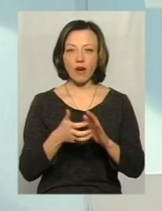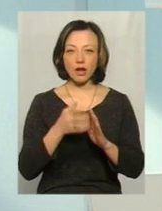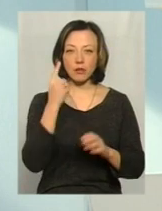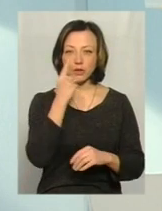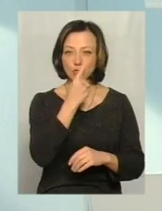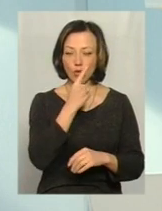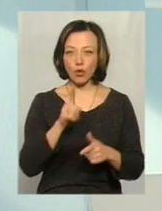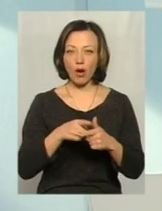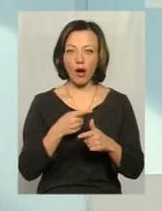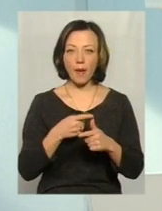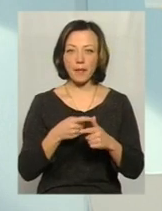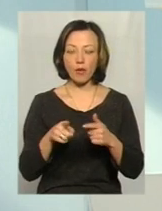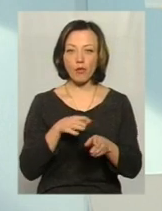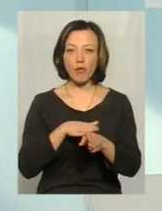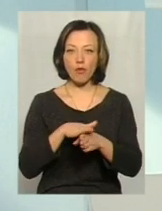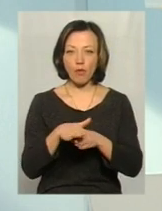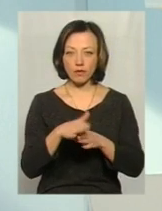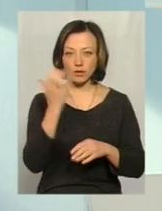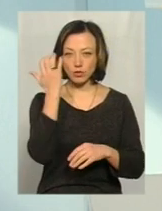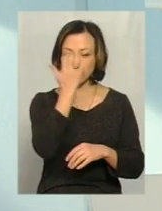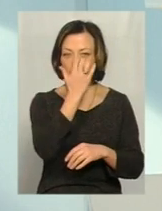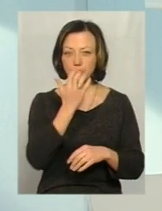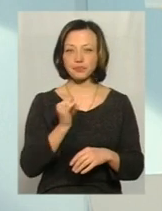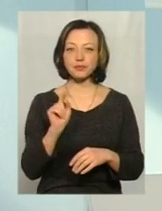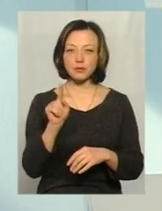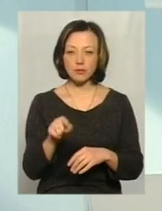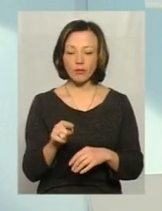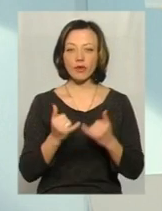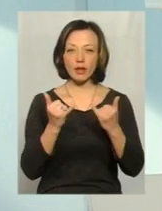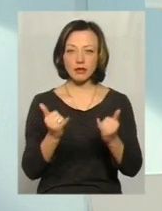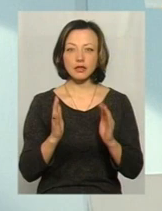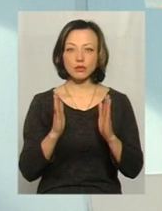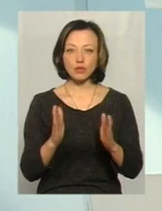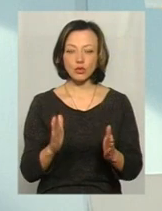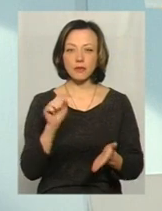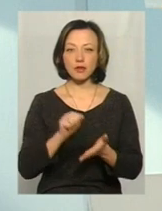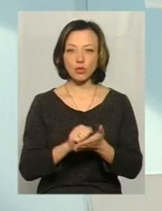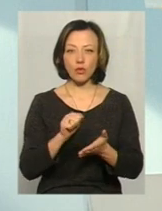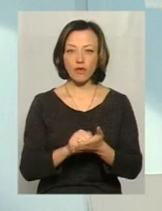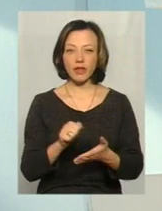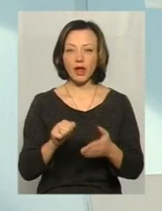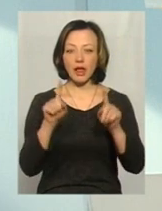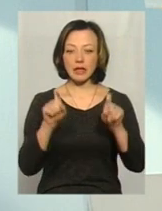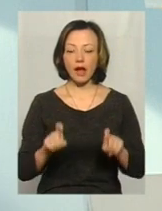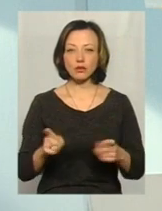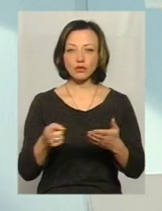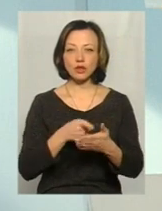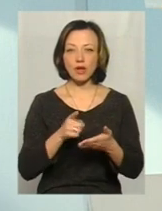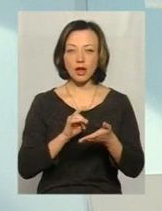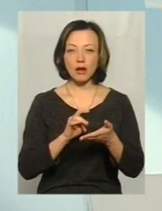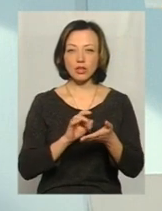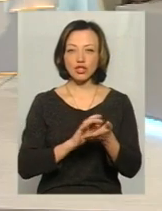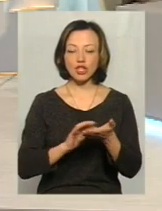зору або повністю позбавленими зору, тому що для них ми будемо видруковувати тестові зошити шрифтом